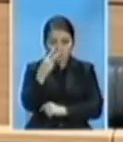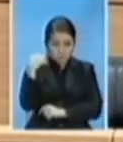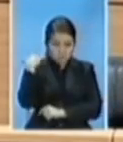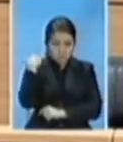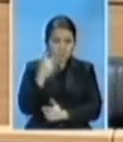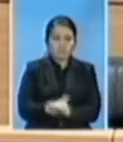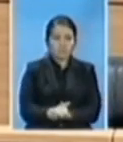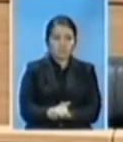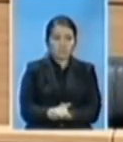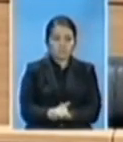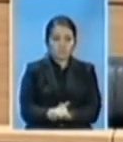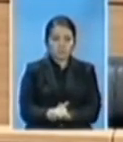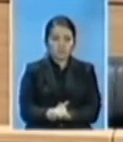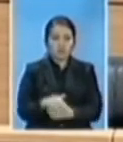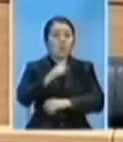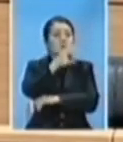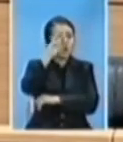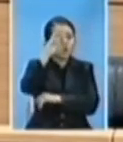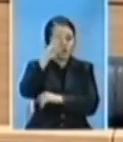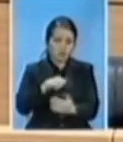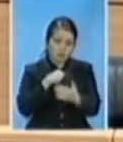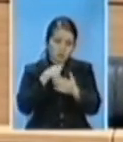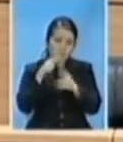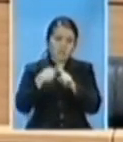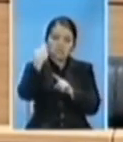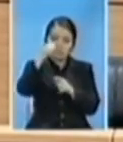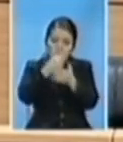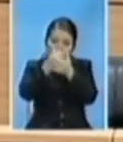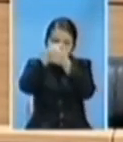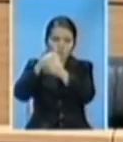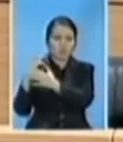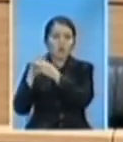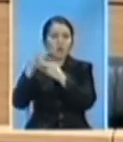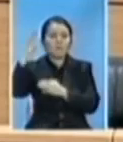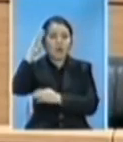ท่านครับ6ตุลาก็สู้กันสู้กับเผด็จการทหาร